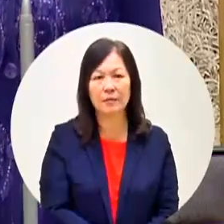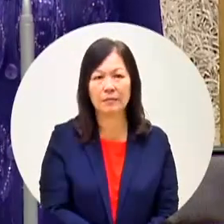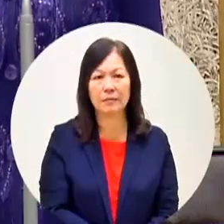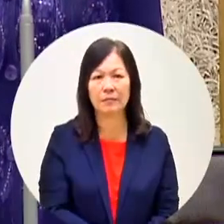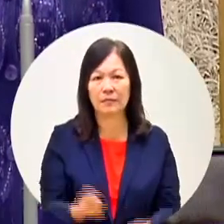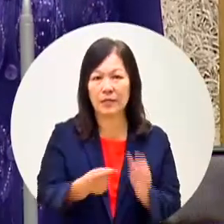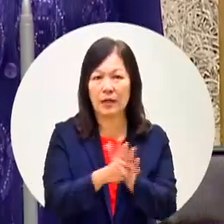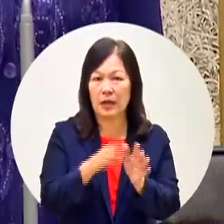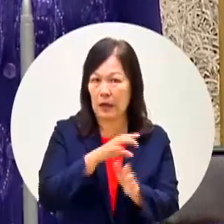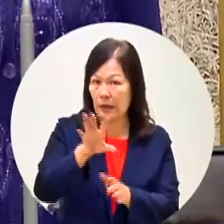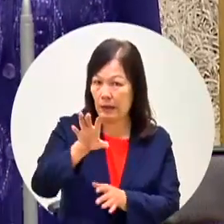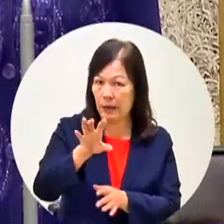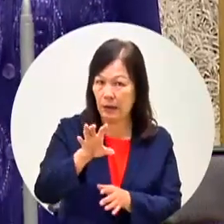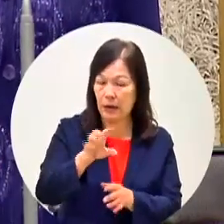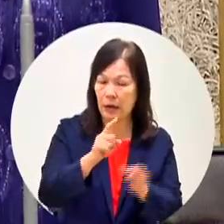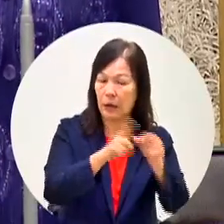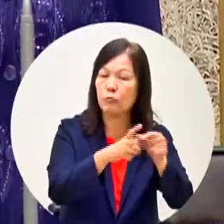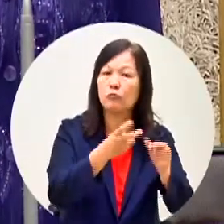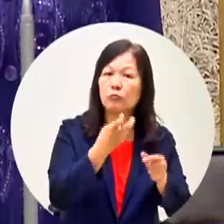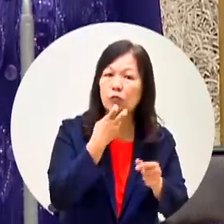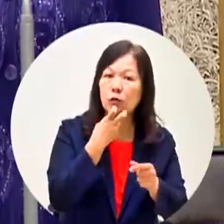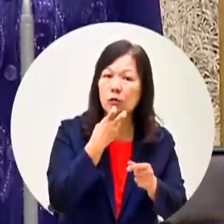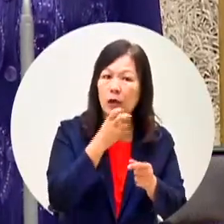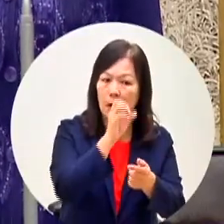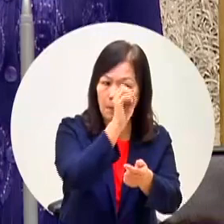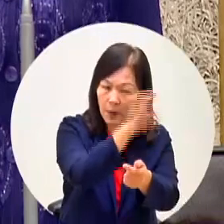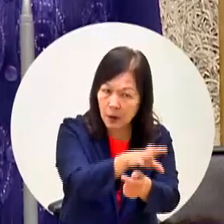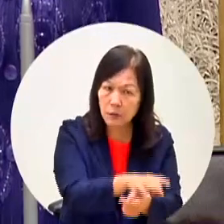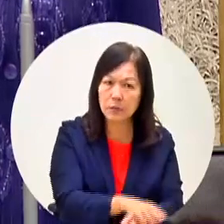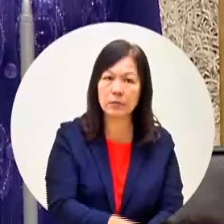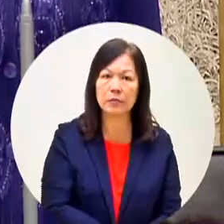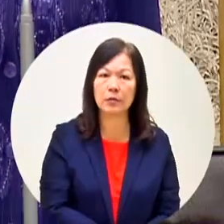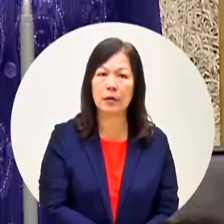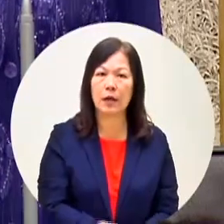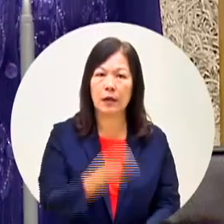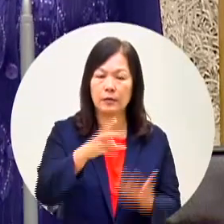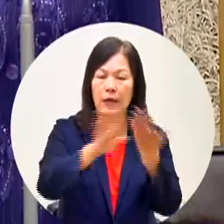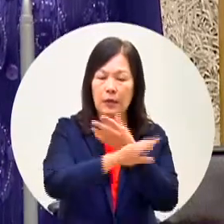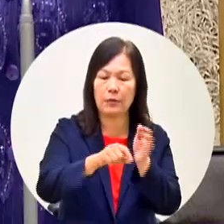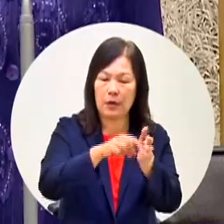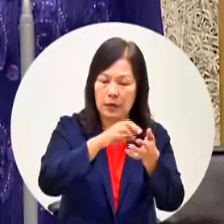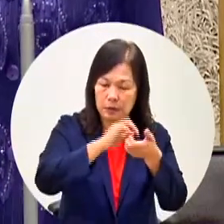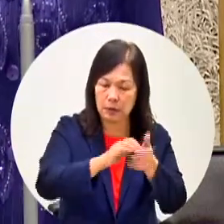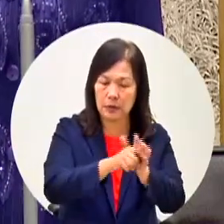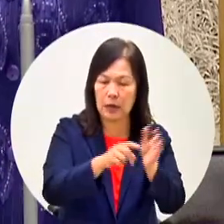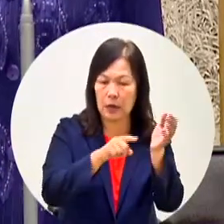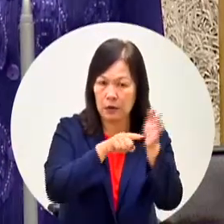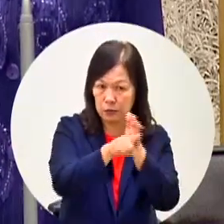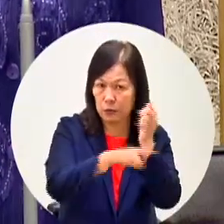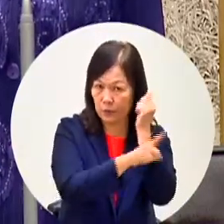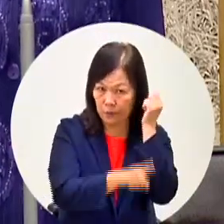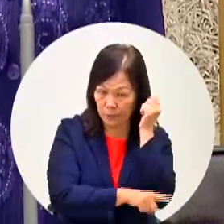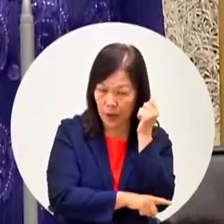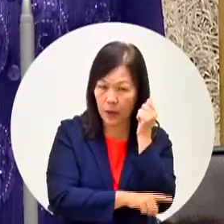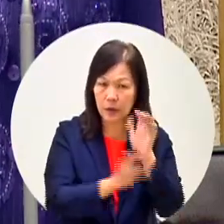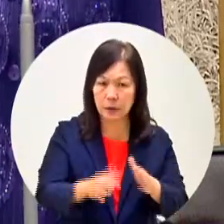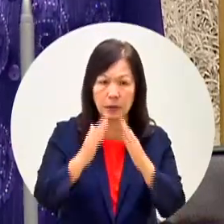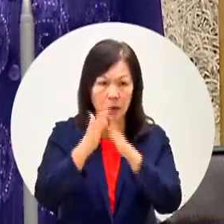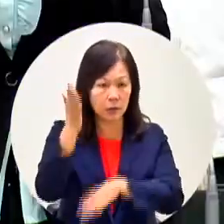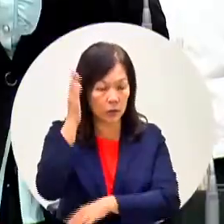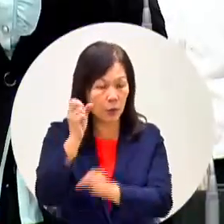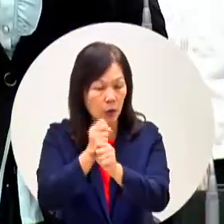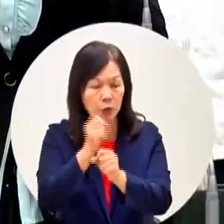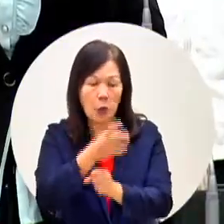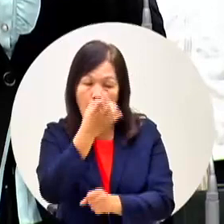央建议另定专法来排除。 是，那没关系，就是以目前的话，市政府是还没办法做到嘛，因为还卡在中央的相关